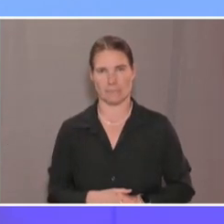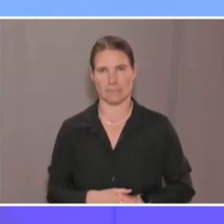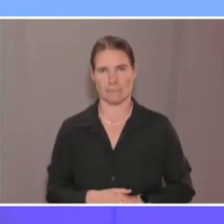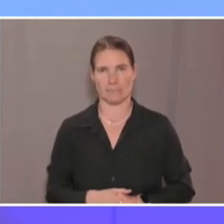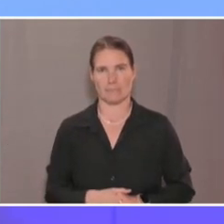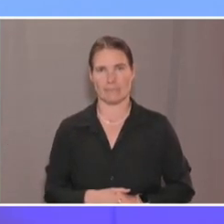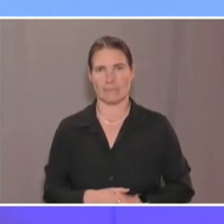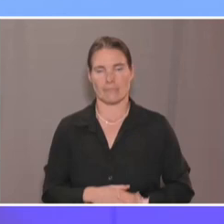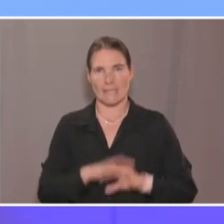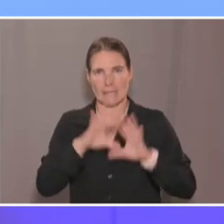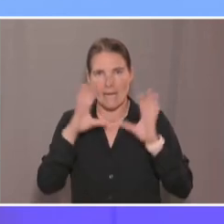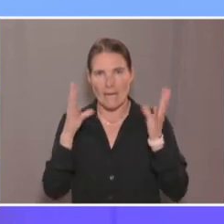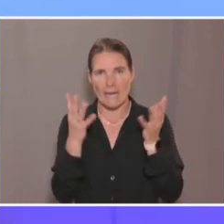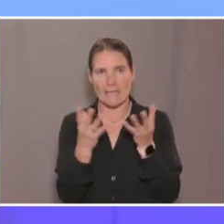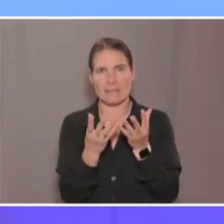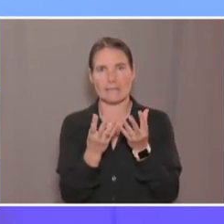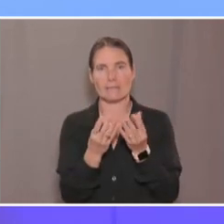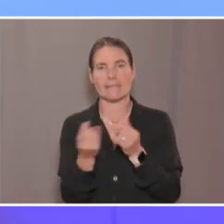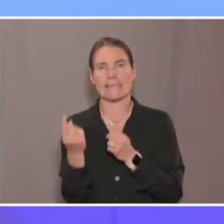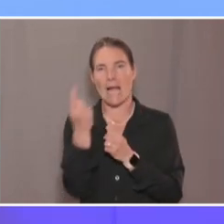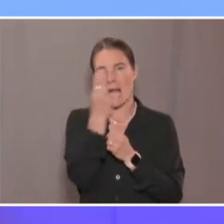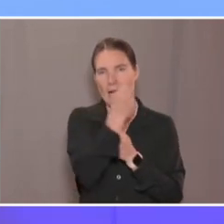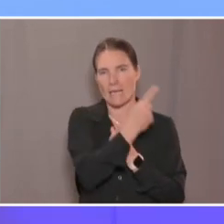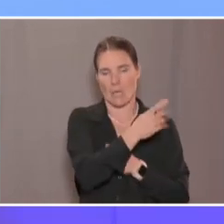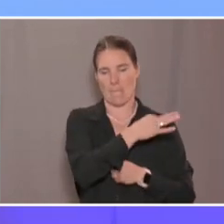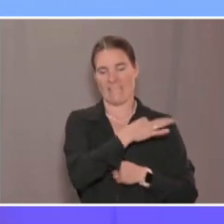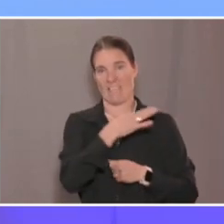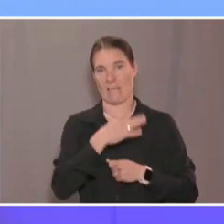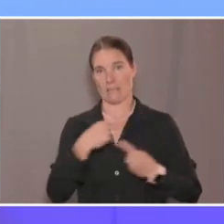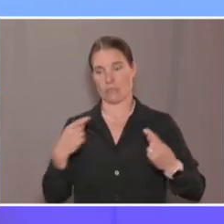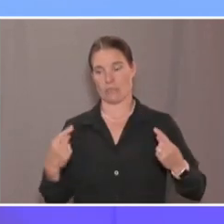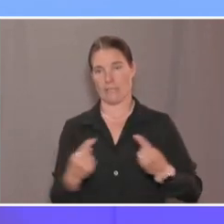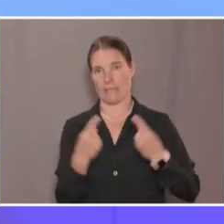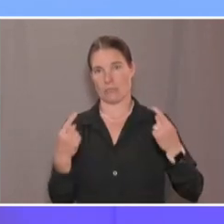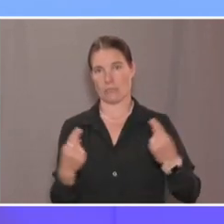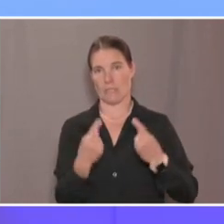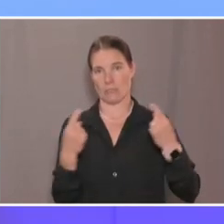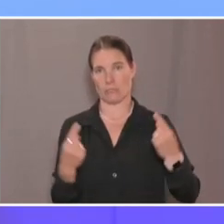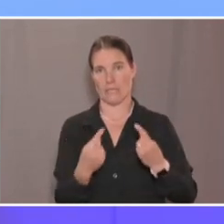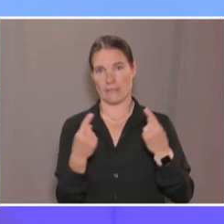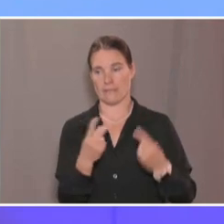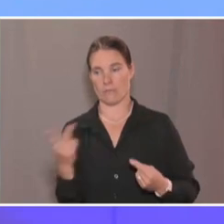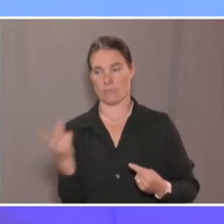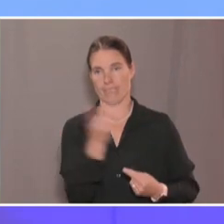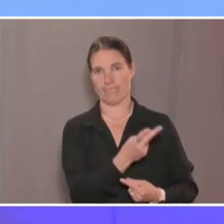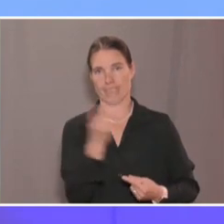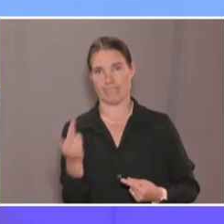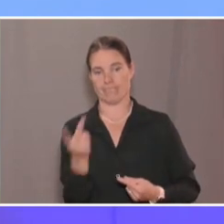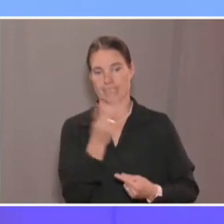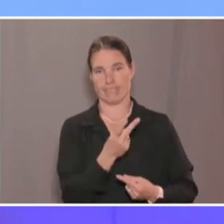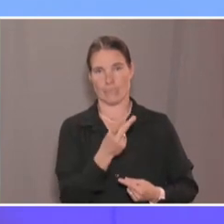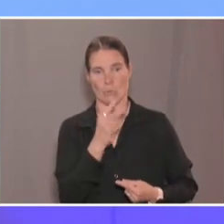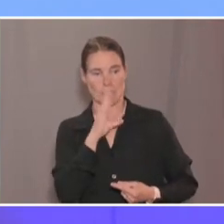Das alles mündete in einen jahrelangen privatrechtlichen Streit zwischen Bohne und Renkan um üble